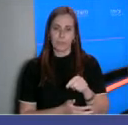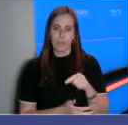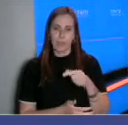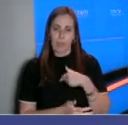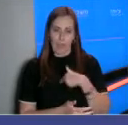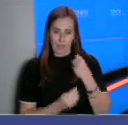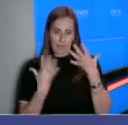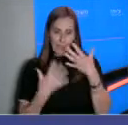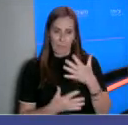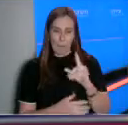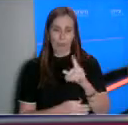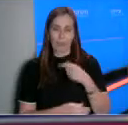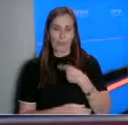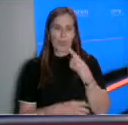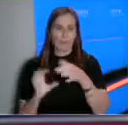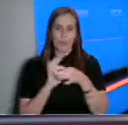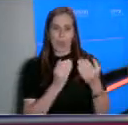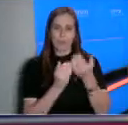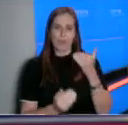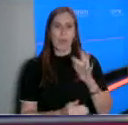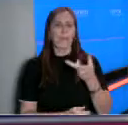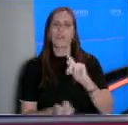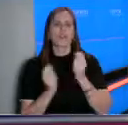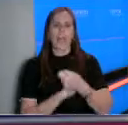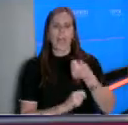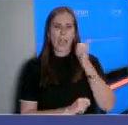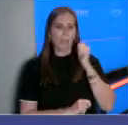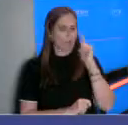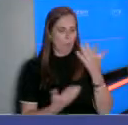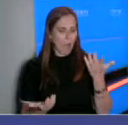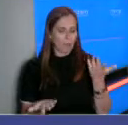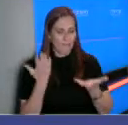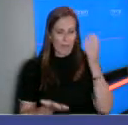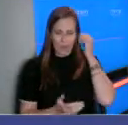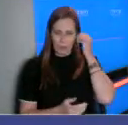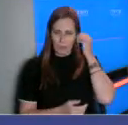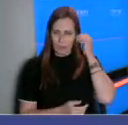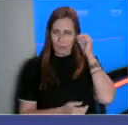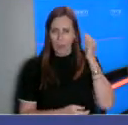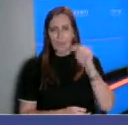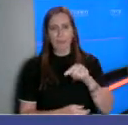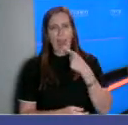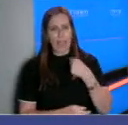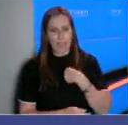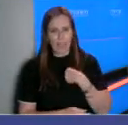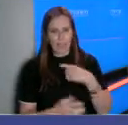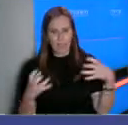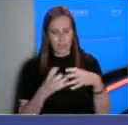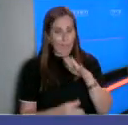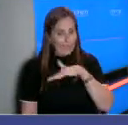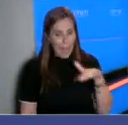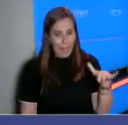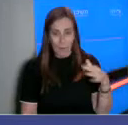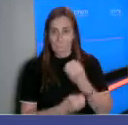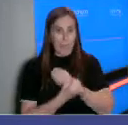אני תכף ספר, אבל אני אגיד משפט לפני זה, מה השתנה אתמול משלשום? ואת באה לספר לנו על קבוצת